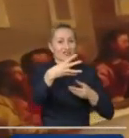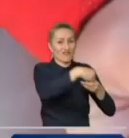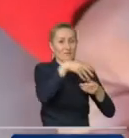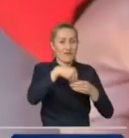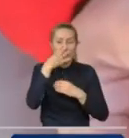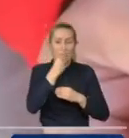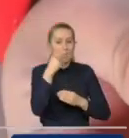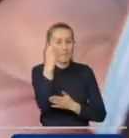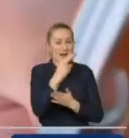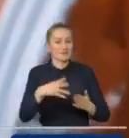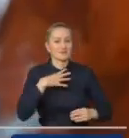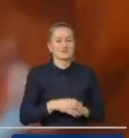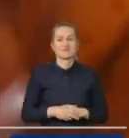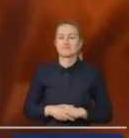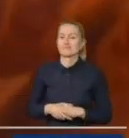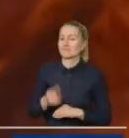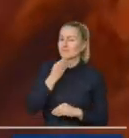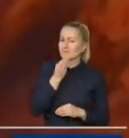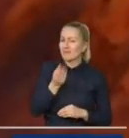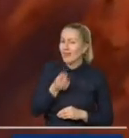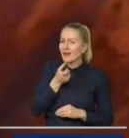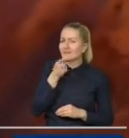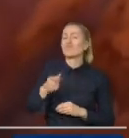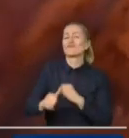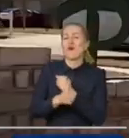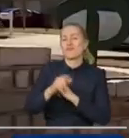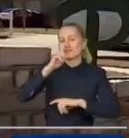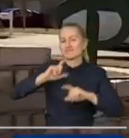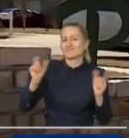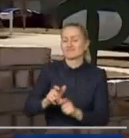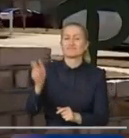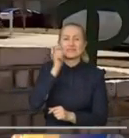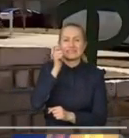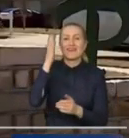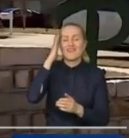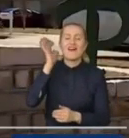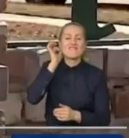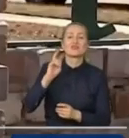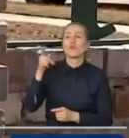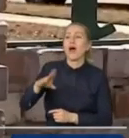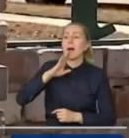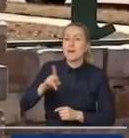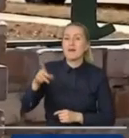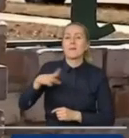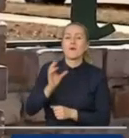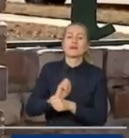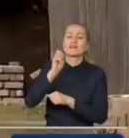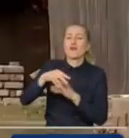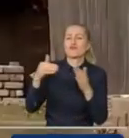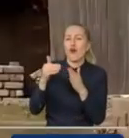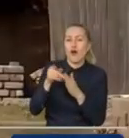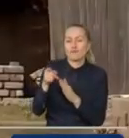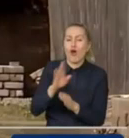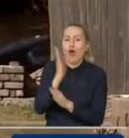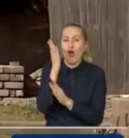obrazie. Przekąska. Kluczowym dowodem przestępstwa pewna kobieta z Tulsa w Oklahomie włamała się do jednego z domów przez okno. Niczego co prawda